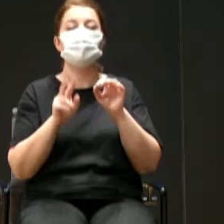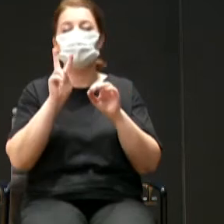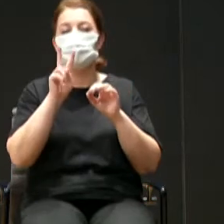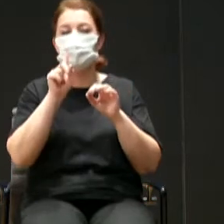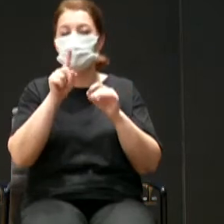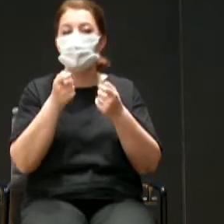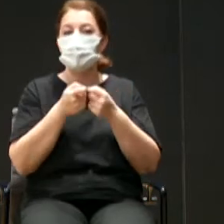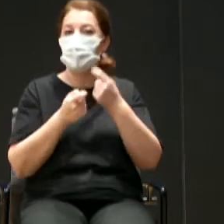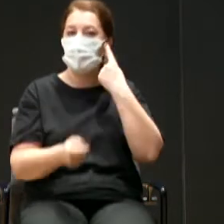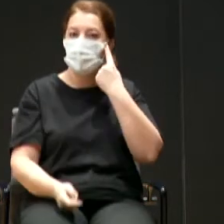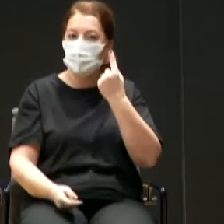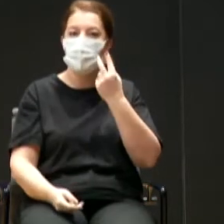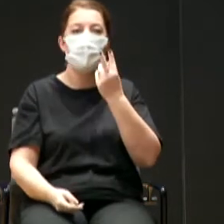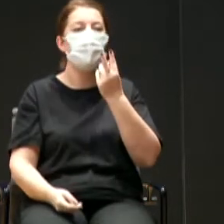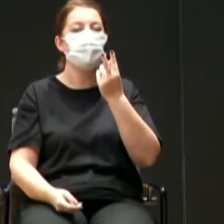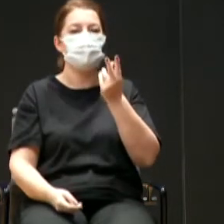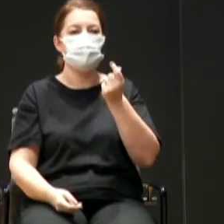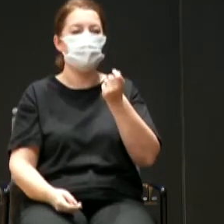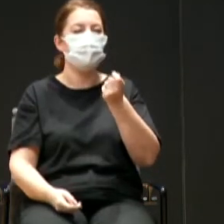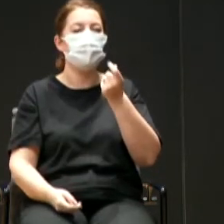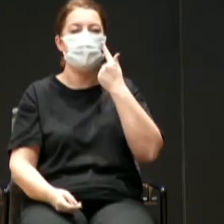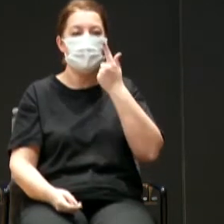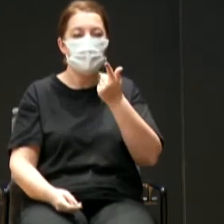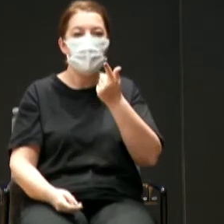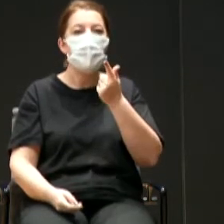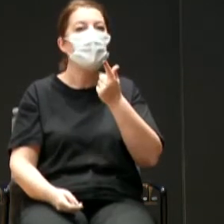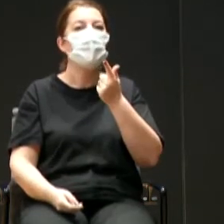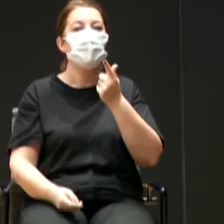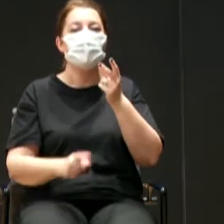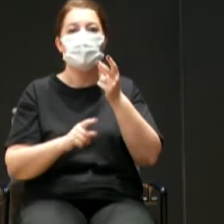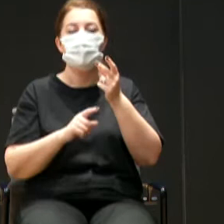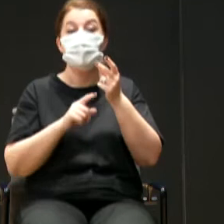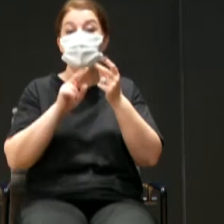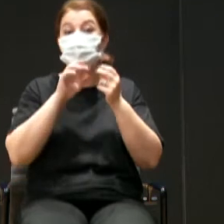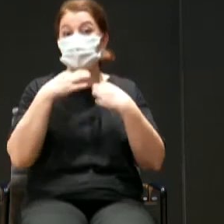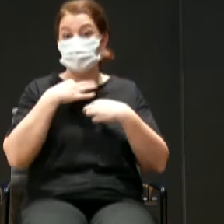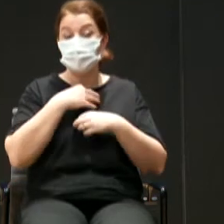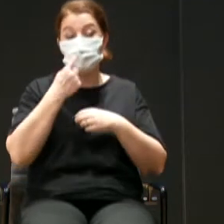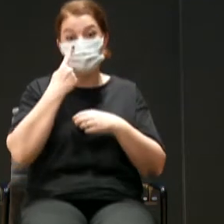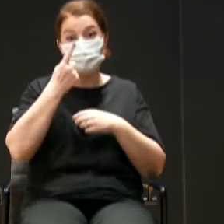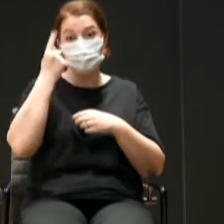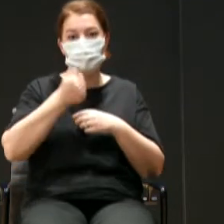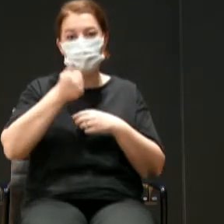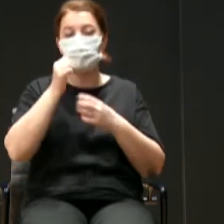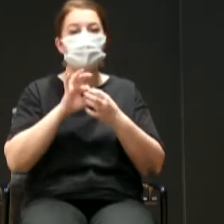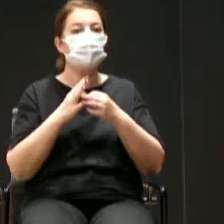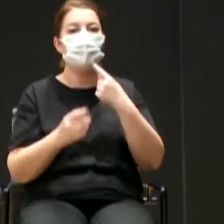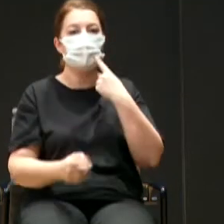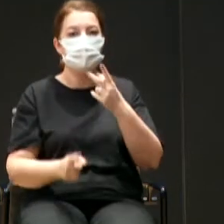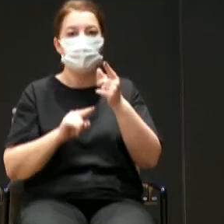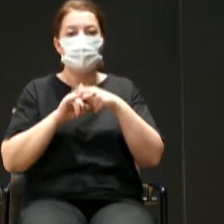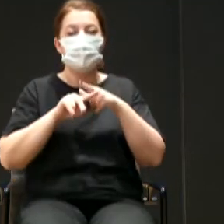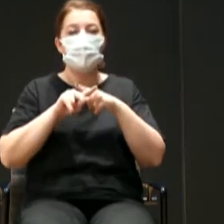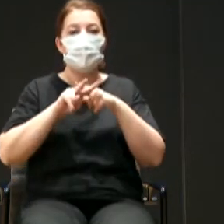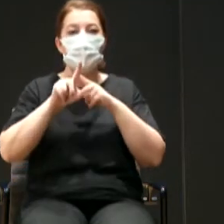21B'ye göre finans merkezini veya yolları verdiğiniz gibi ihale yapmıyoruz ki. Sayın Cumhurbaşkanımız ne dedi?